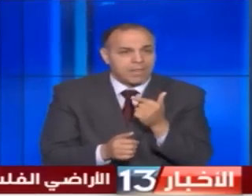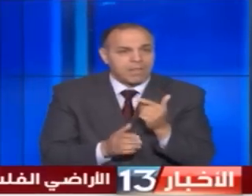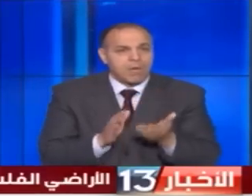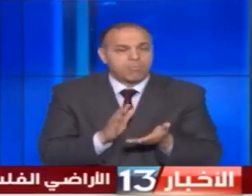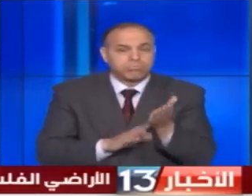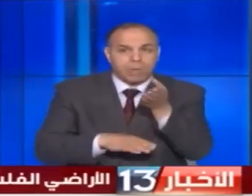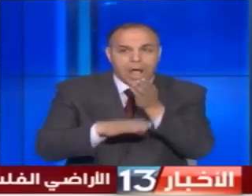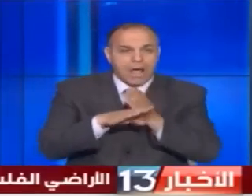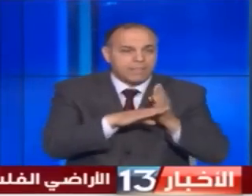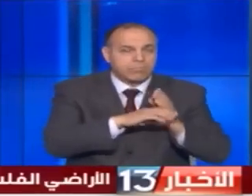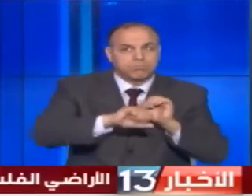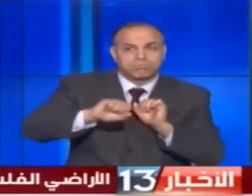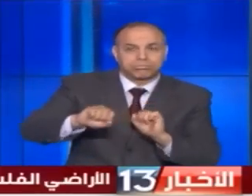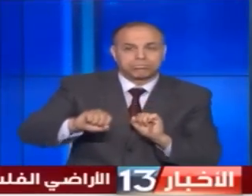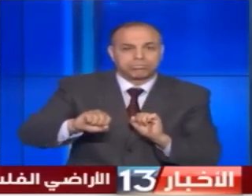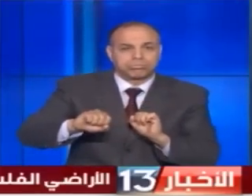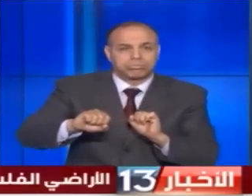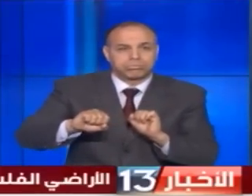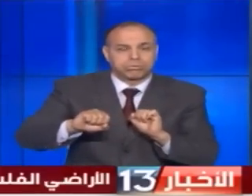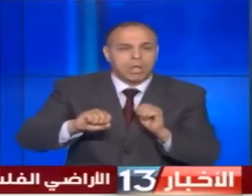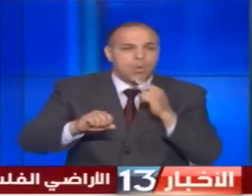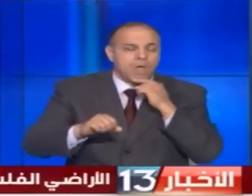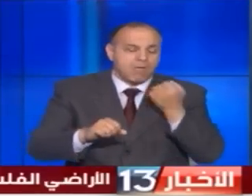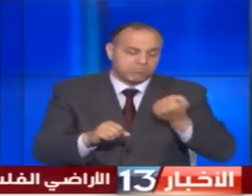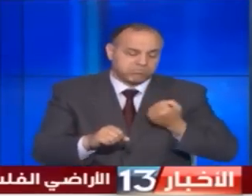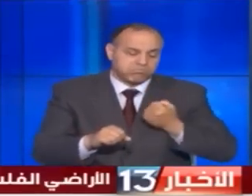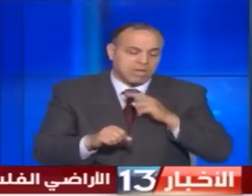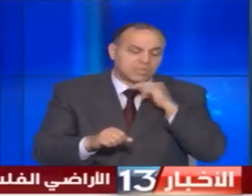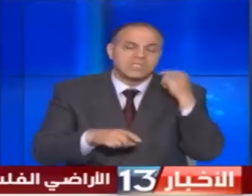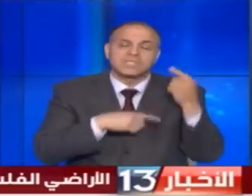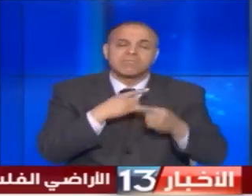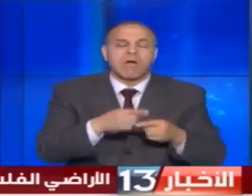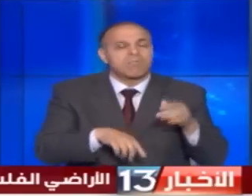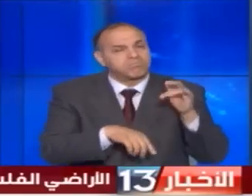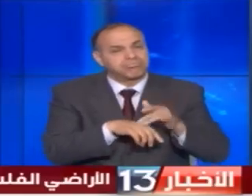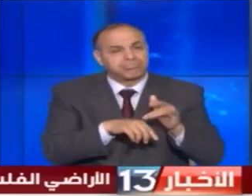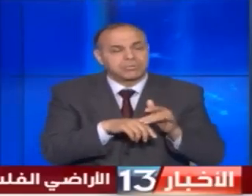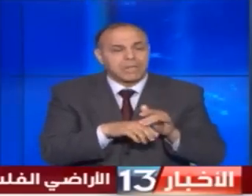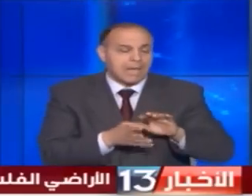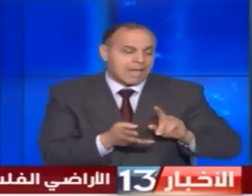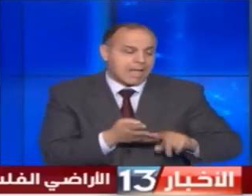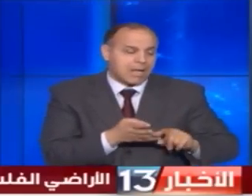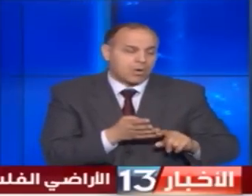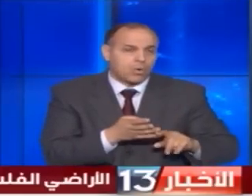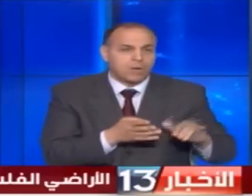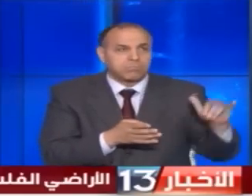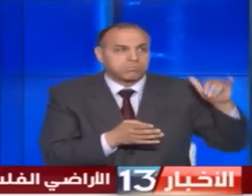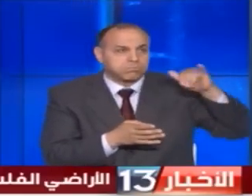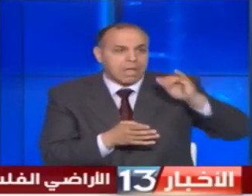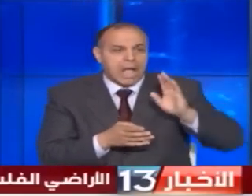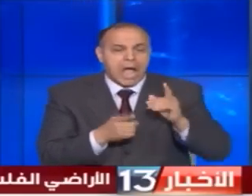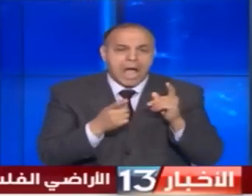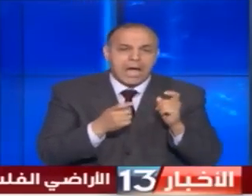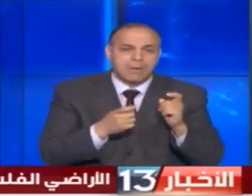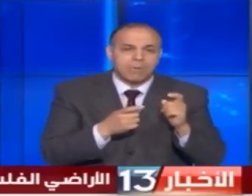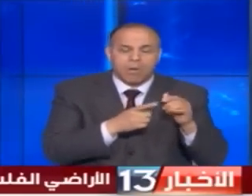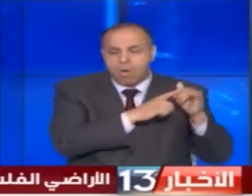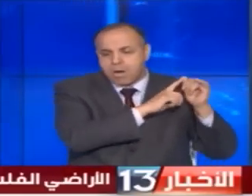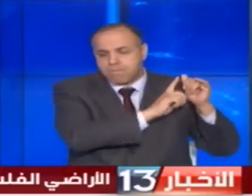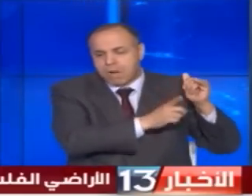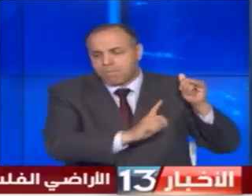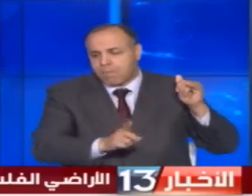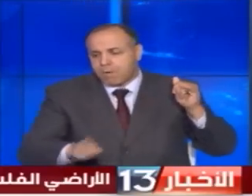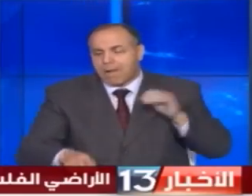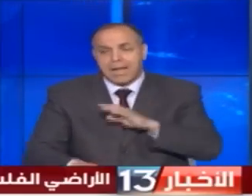جاهزيه دفاعاتها ردا على جرائم الاحتلال المتواصله واخرها قيم الطيران الحربي بشن سلسله غارات على